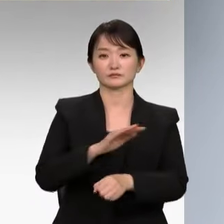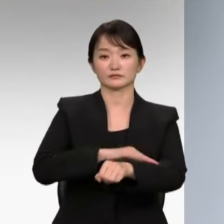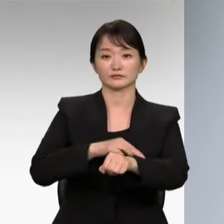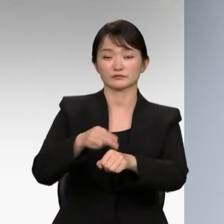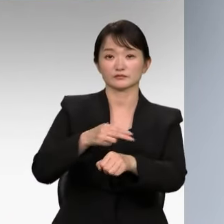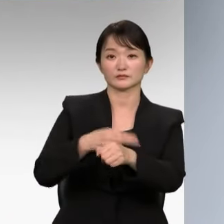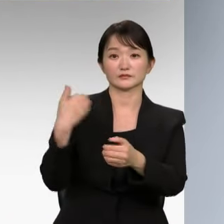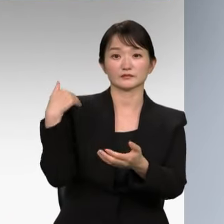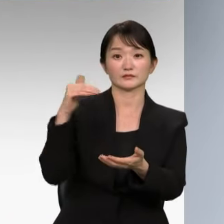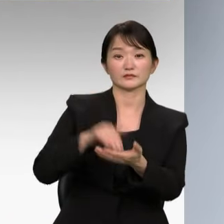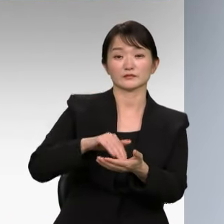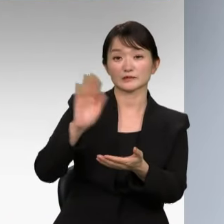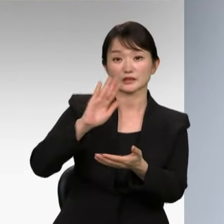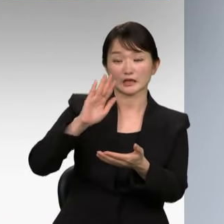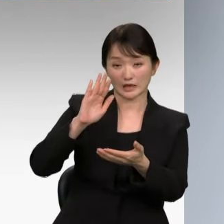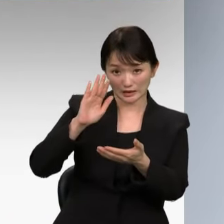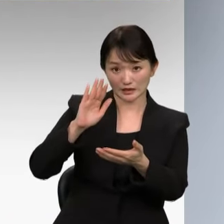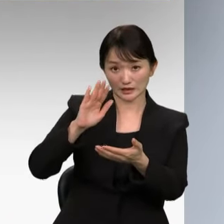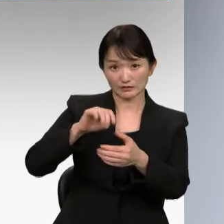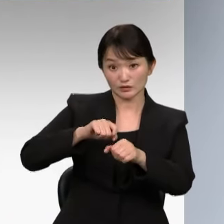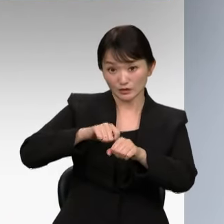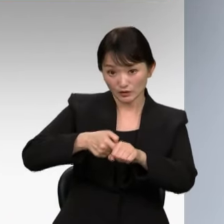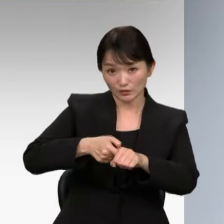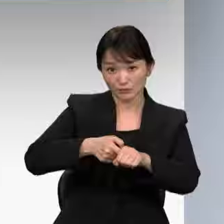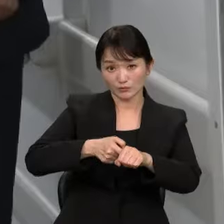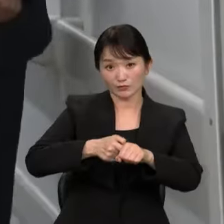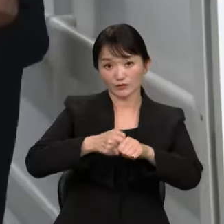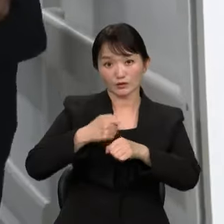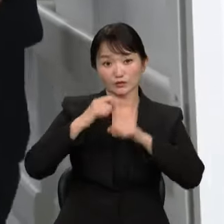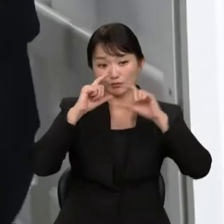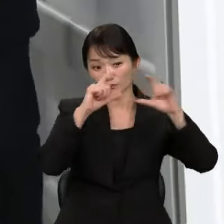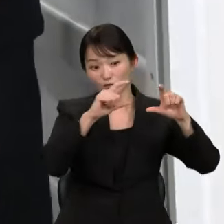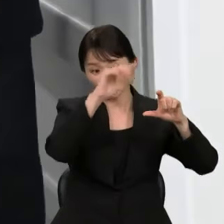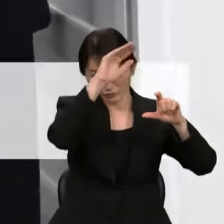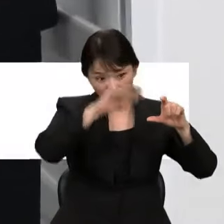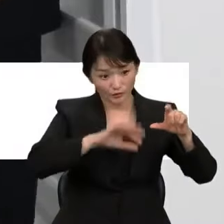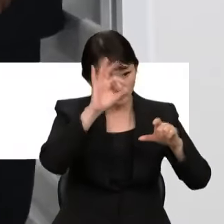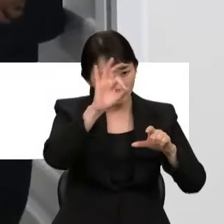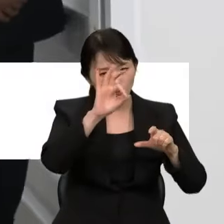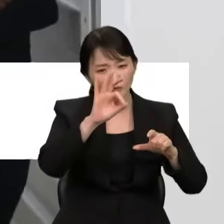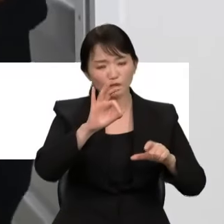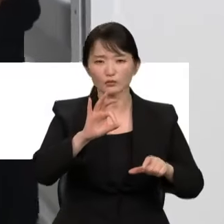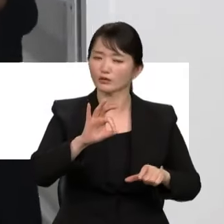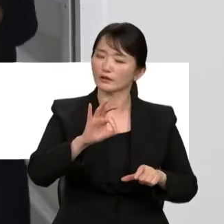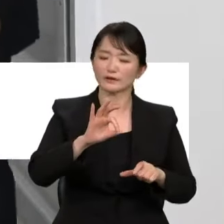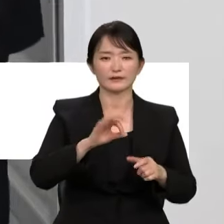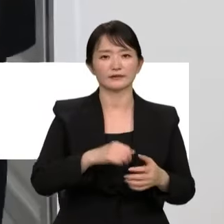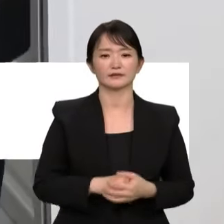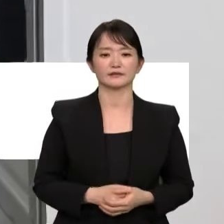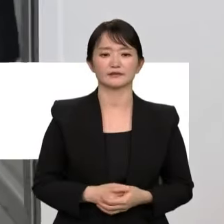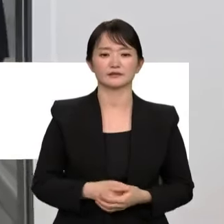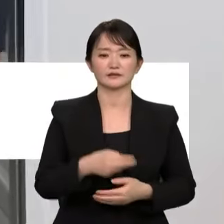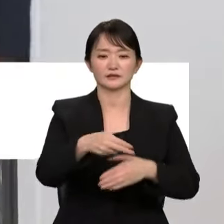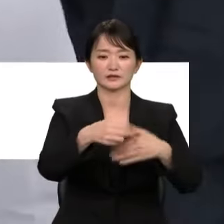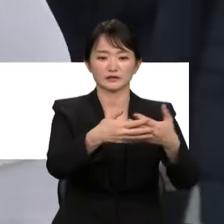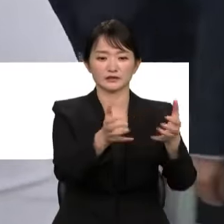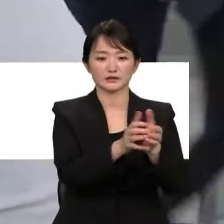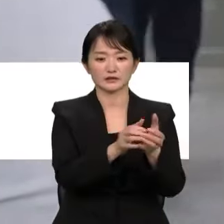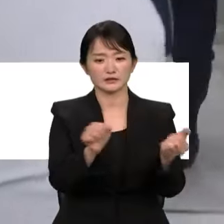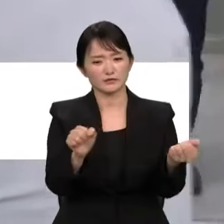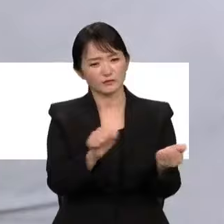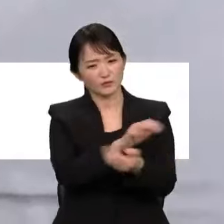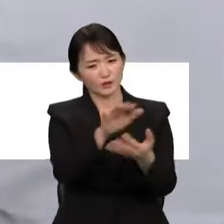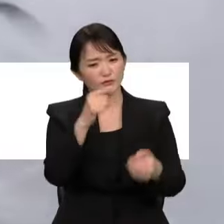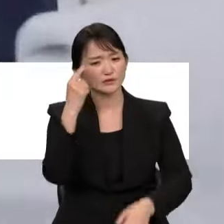전공의를 처단한다고 한 포고령을 문제 삼은 겁니다. 의료비를 마치 무슨 폭도들과 같은 그런 시각으로 바라보는